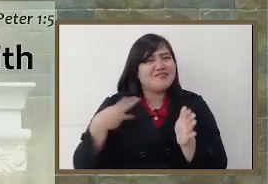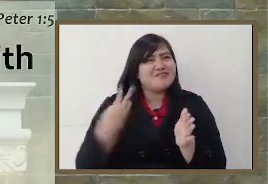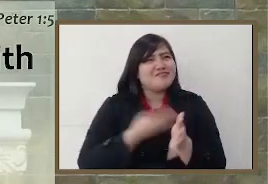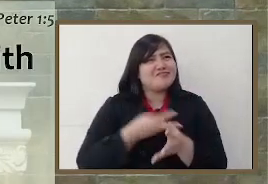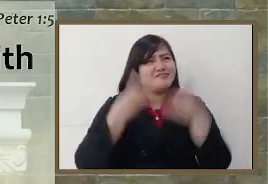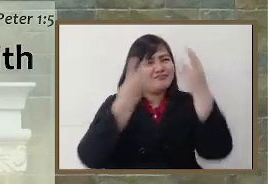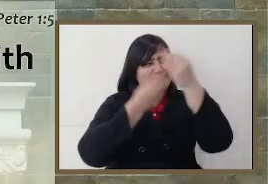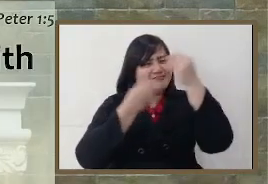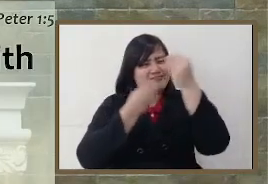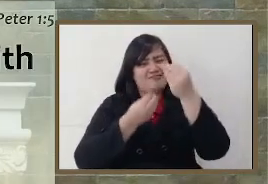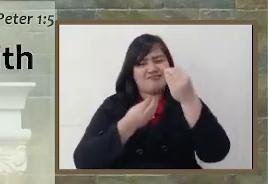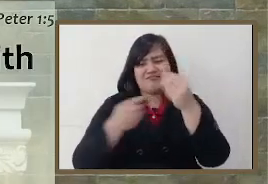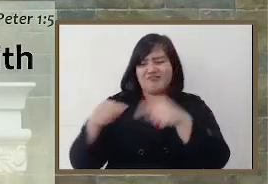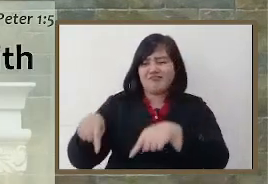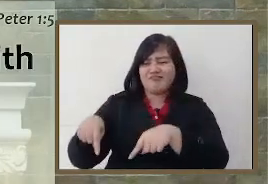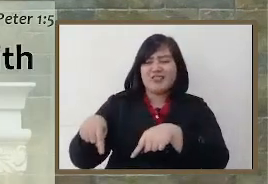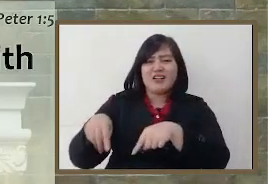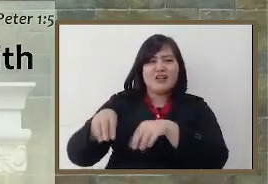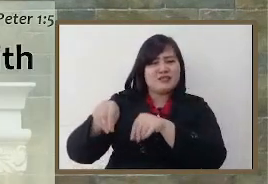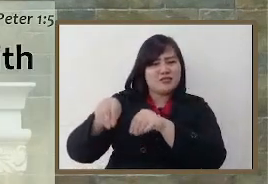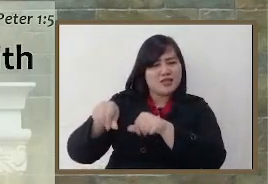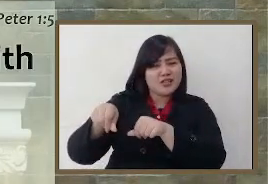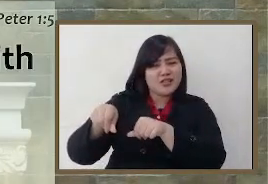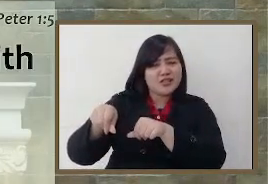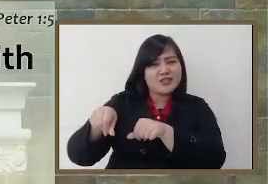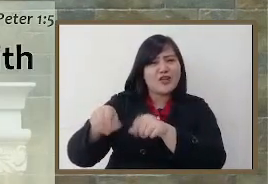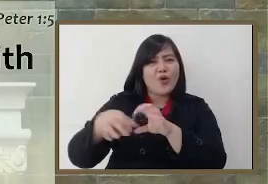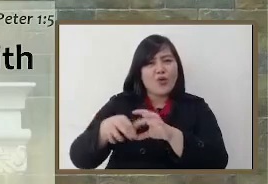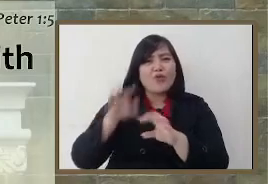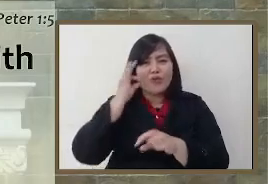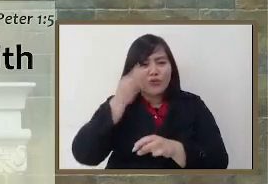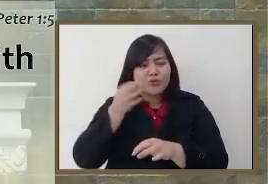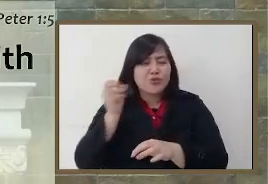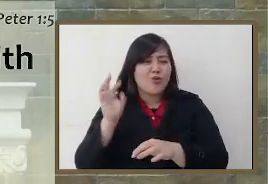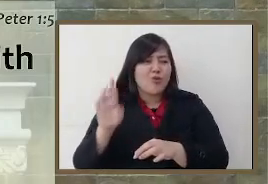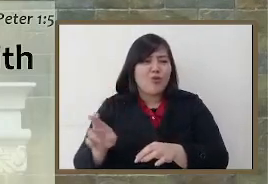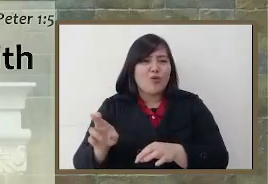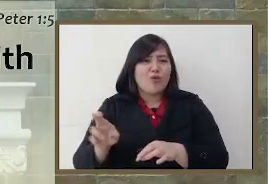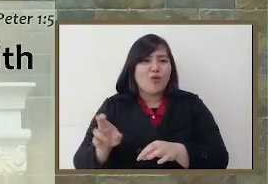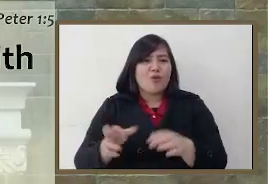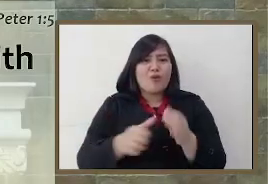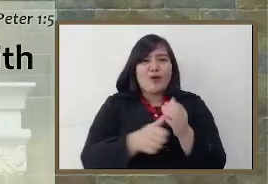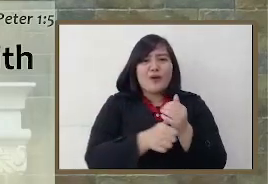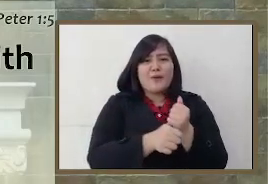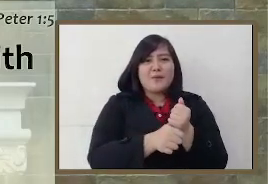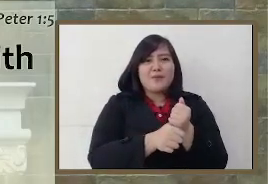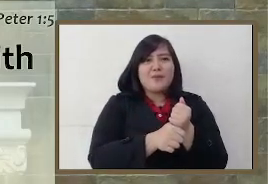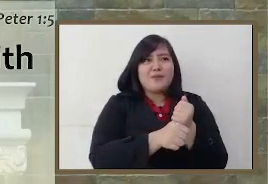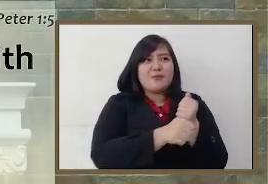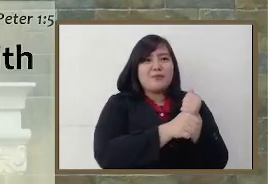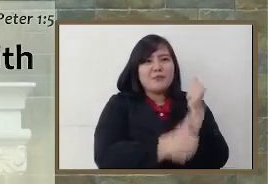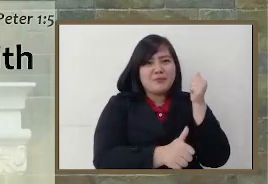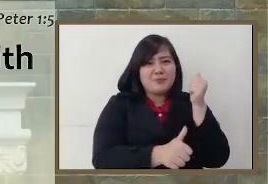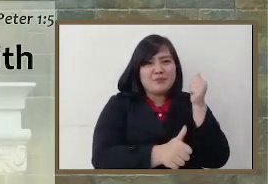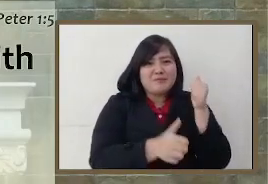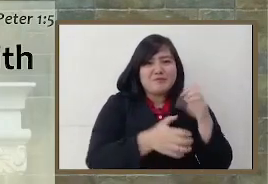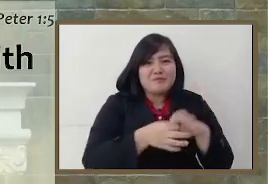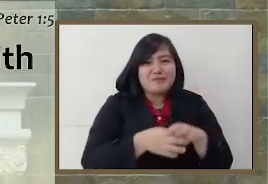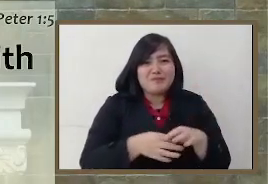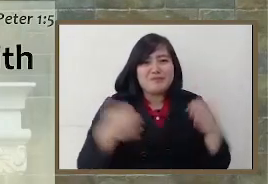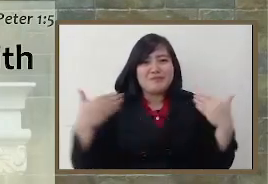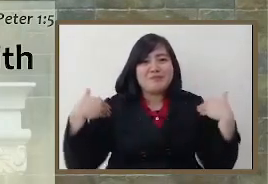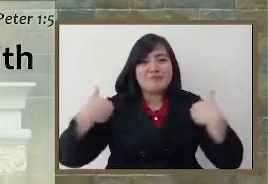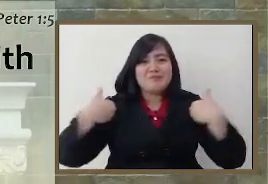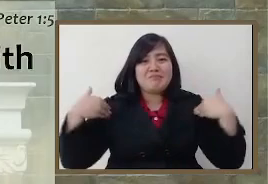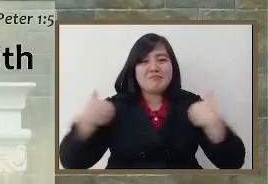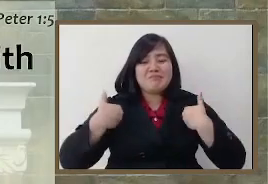see? But listen, para maging tiyak, kapatid, para maging sigurado, kinakailangan mo ng soil.